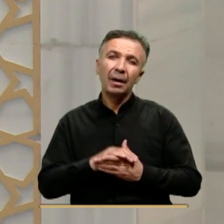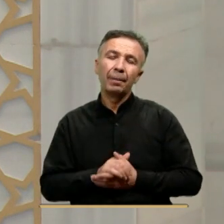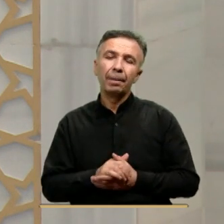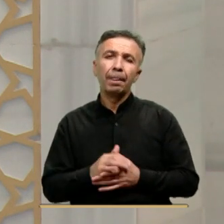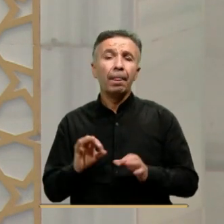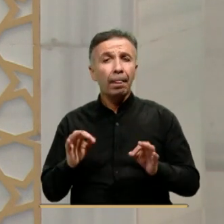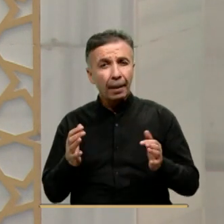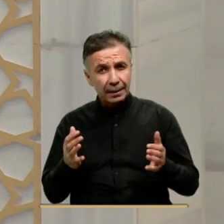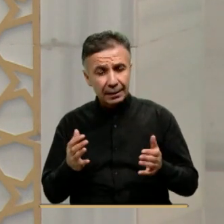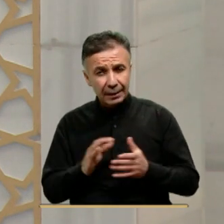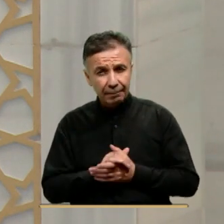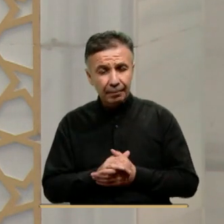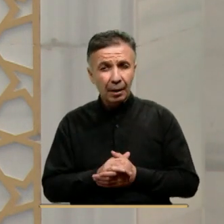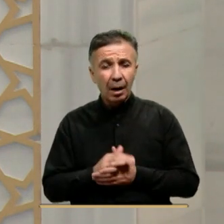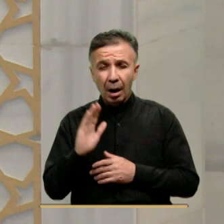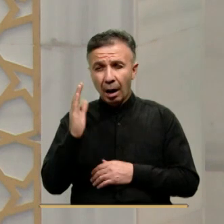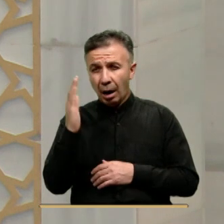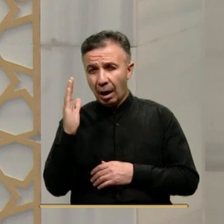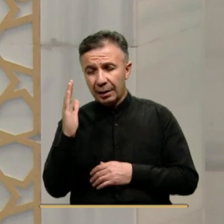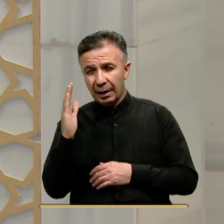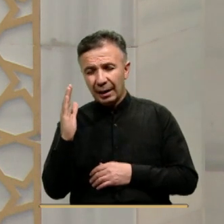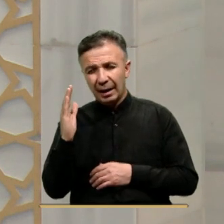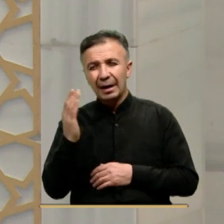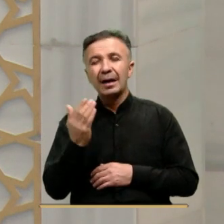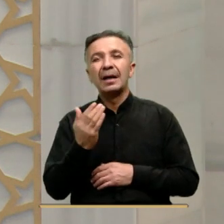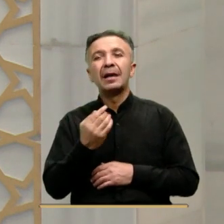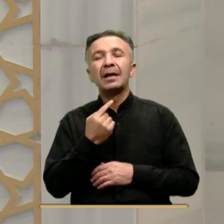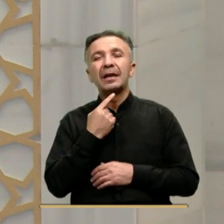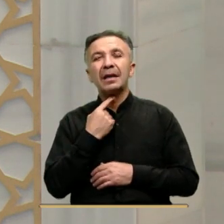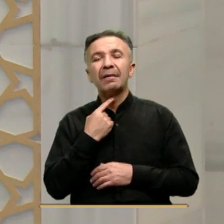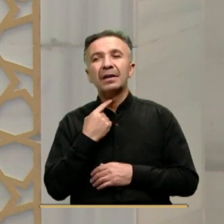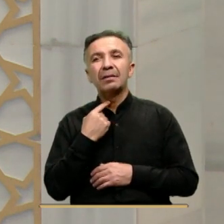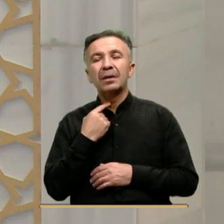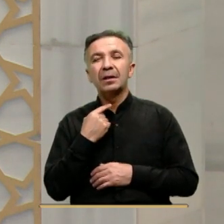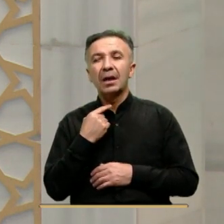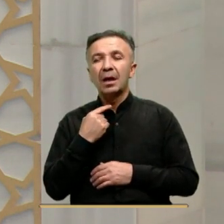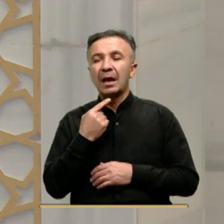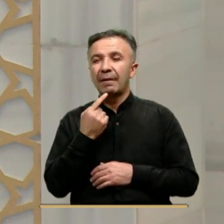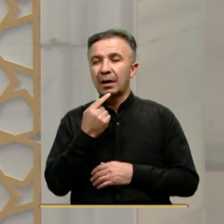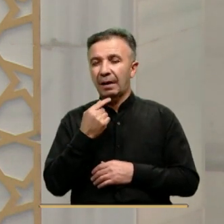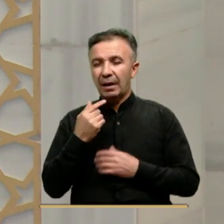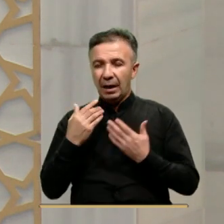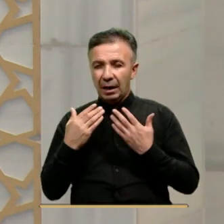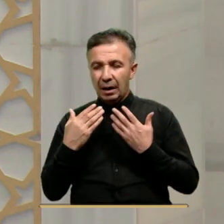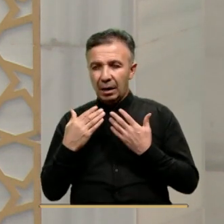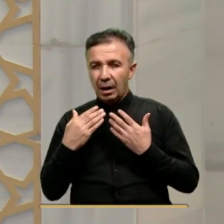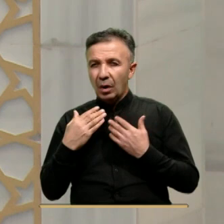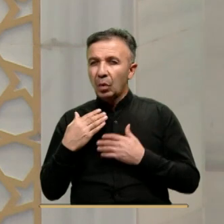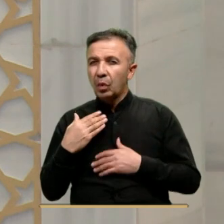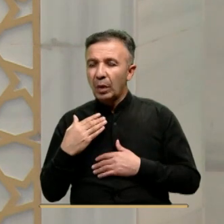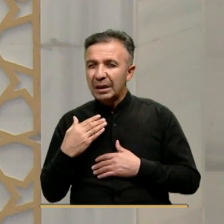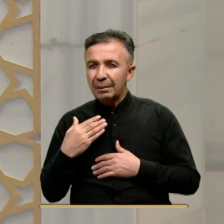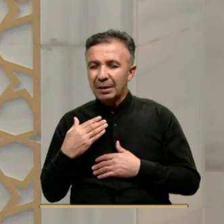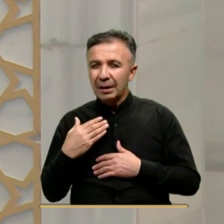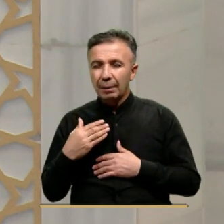nasıl ki aynaya nefsimizle üflediğimizde buharlanıyor artık görevini ifa